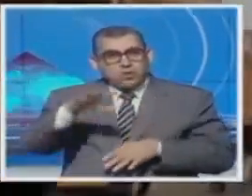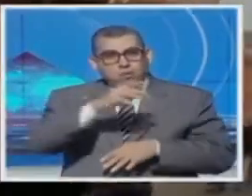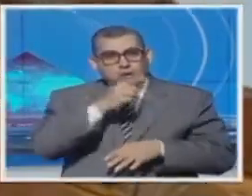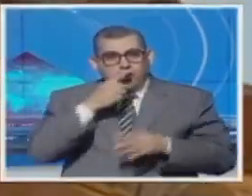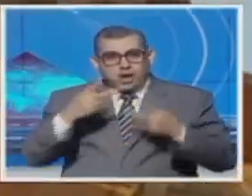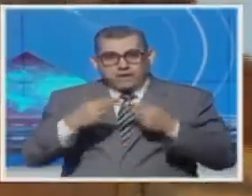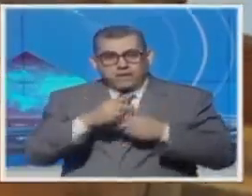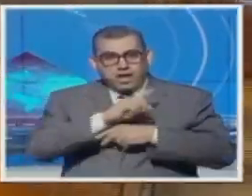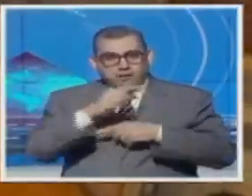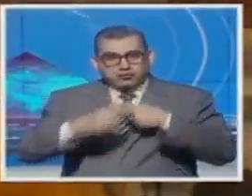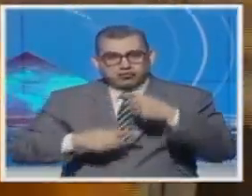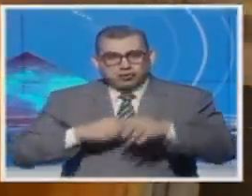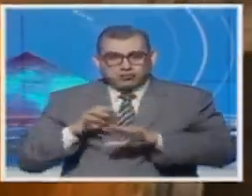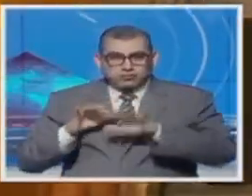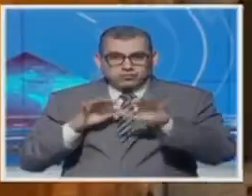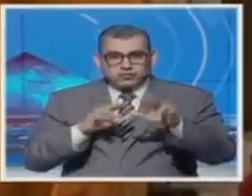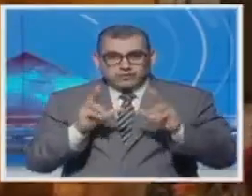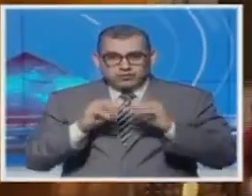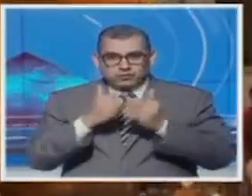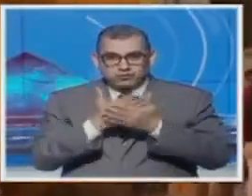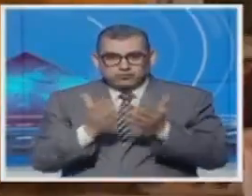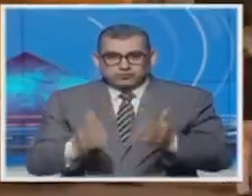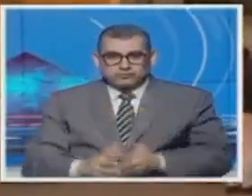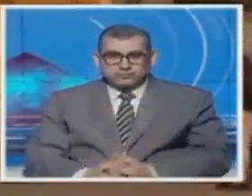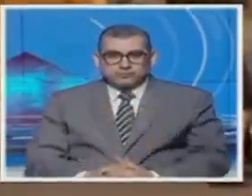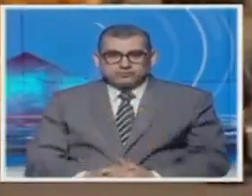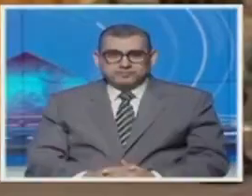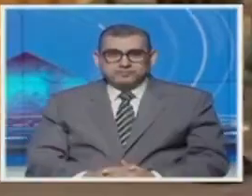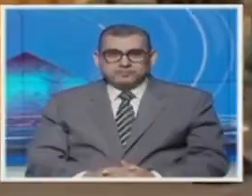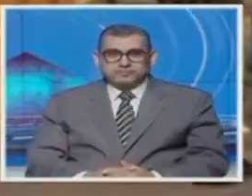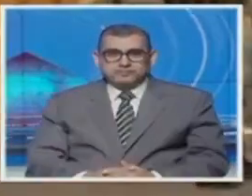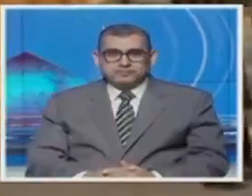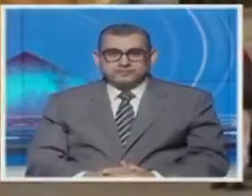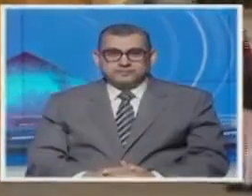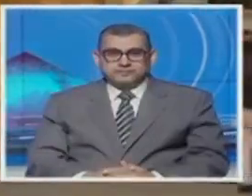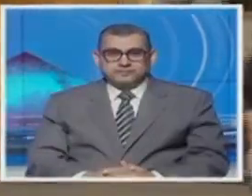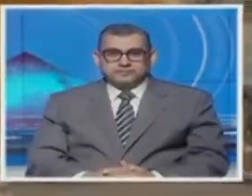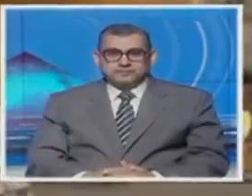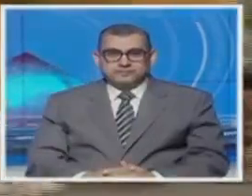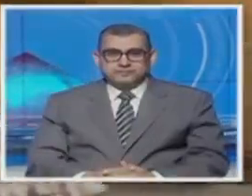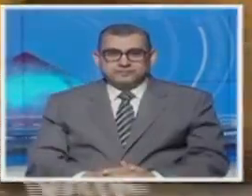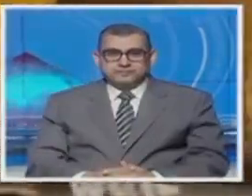تنقطع. أحمد نبيل، التلفزيون المصري.